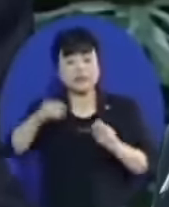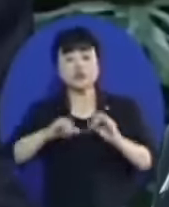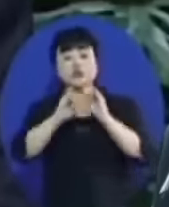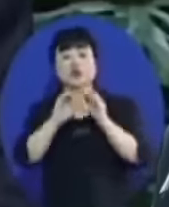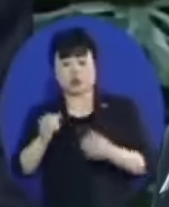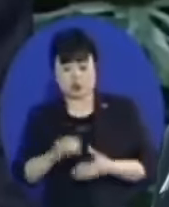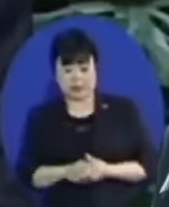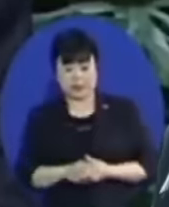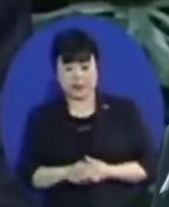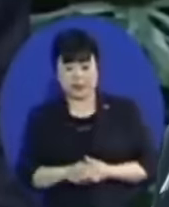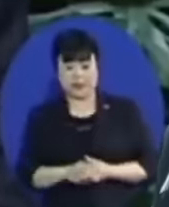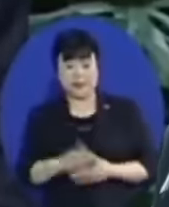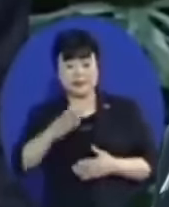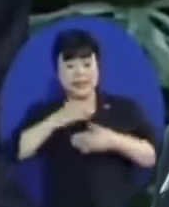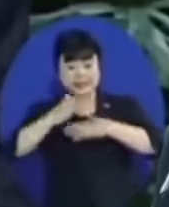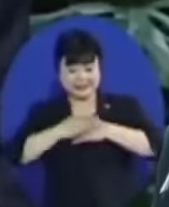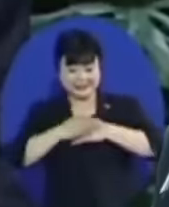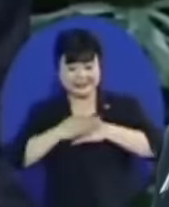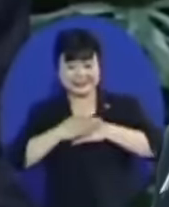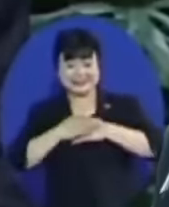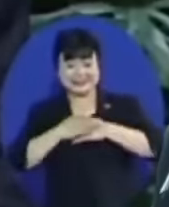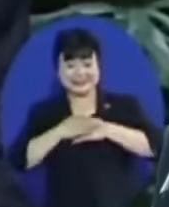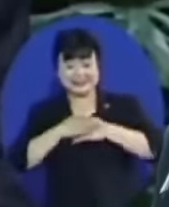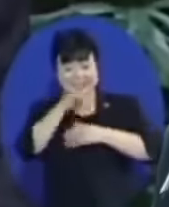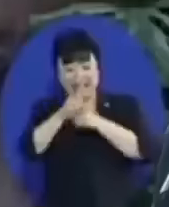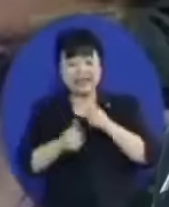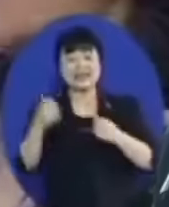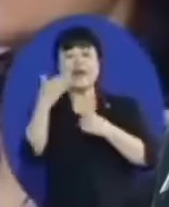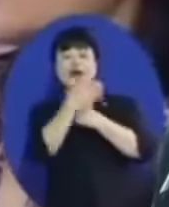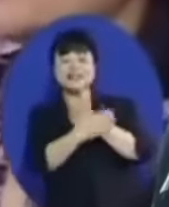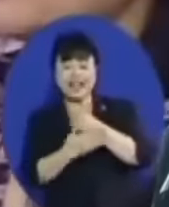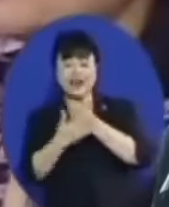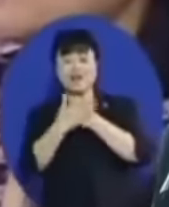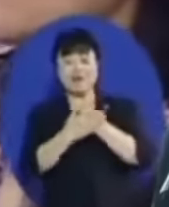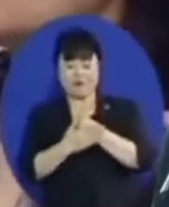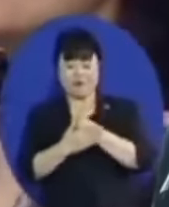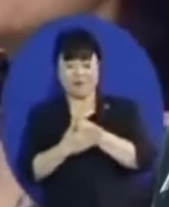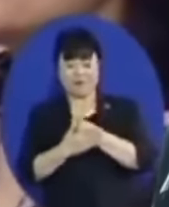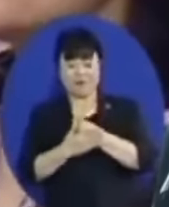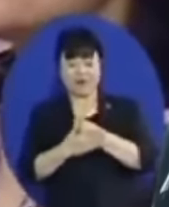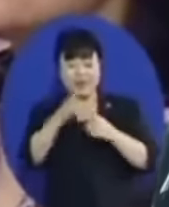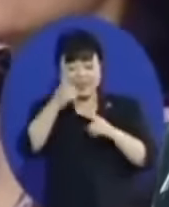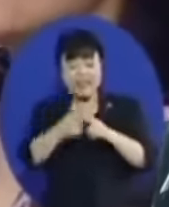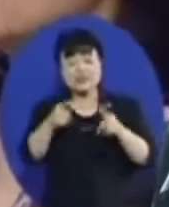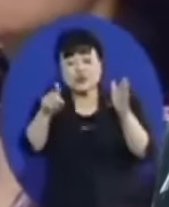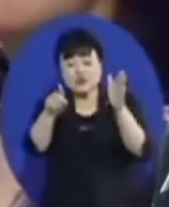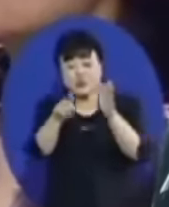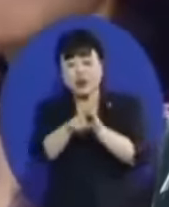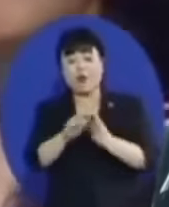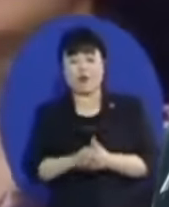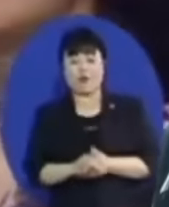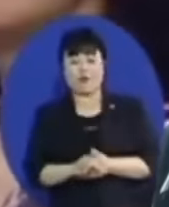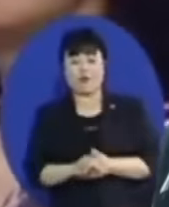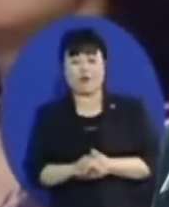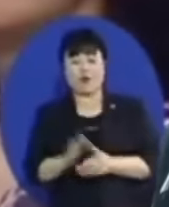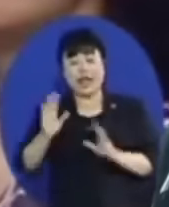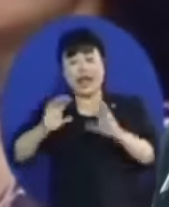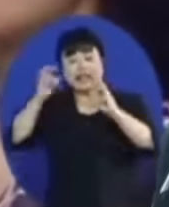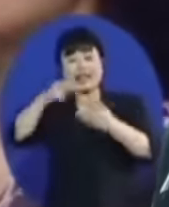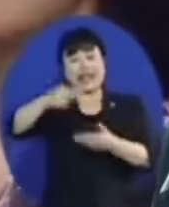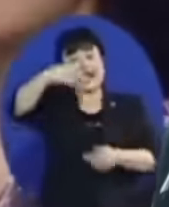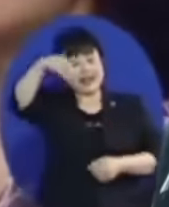되었습니다. 따라 말씀해서 나는 하나님의 은혜로 예수 믿고